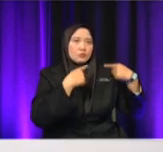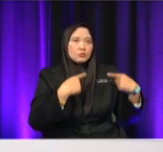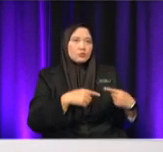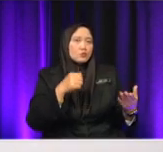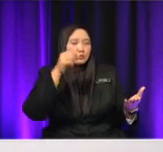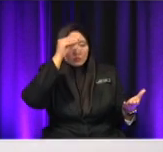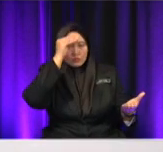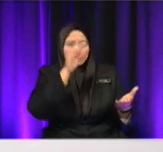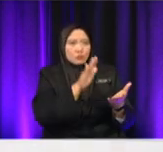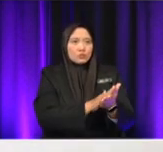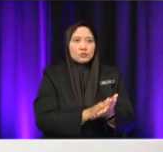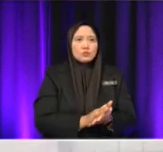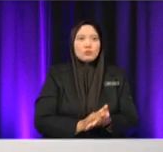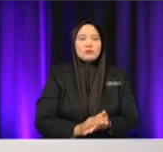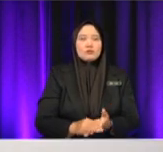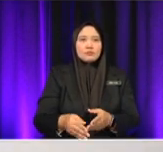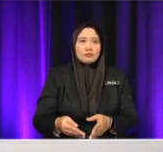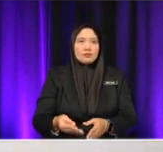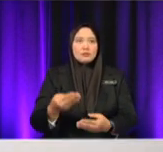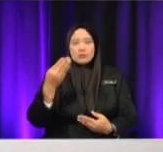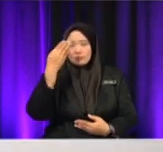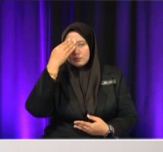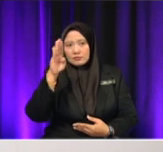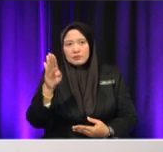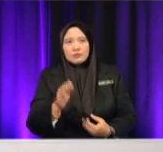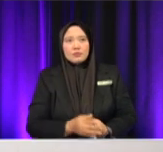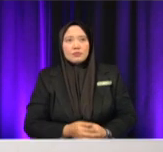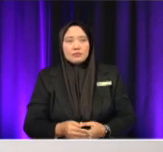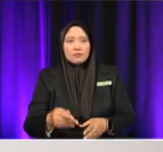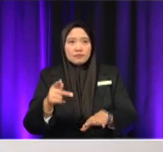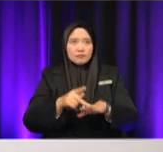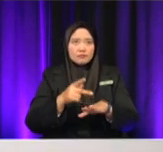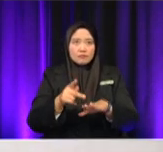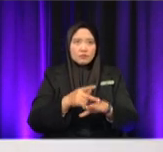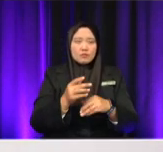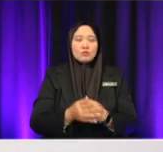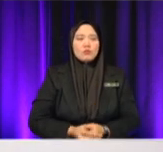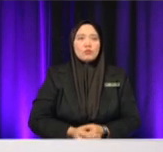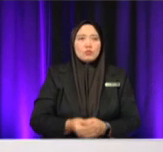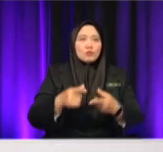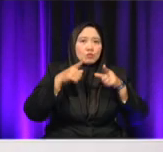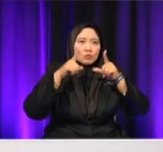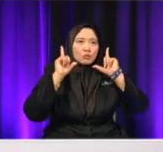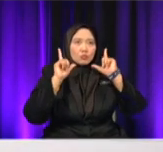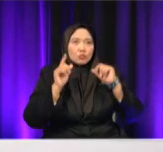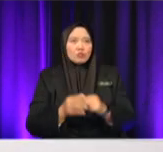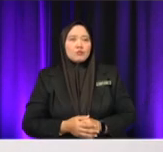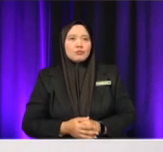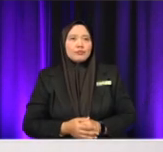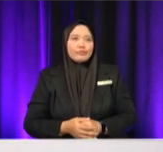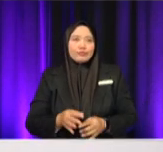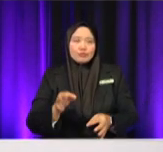kewajiban ini karena apabila kita berhubung dengan manusia kita karena berserah kepada Allah Karena hati manusia ini milik